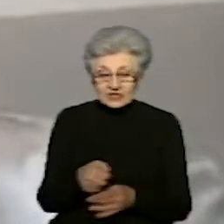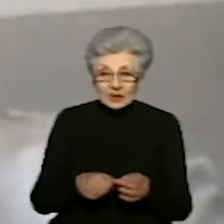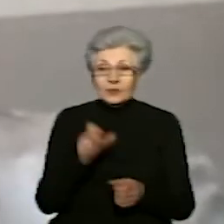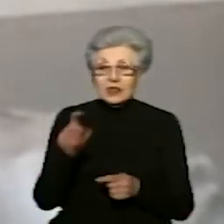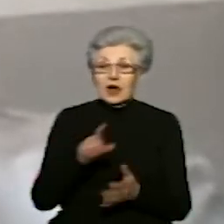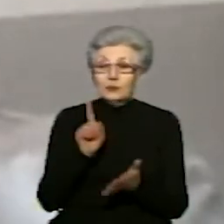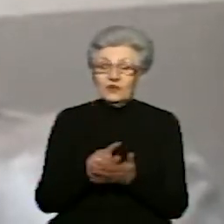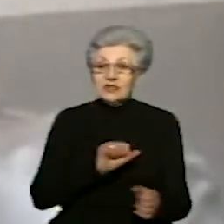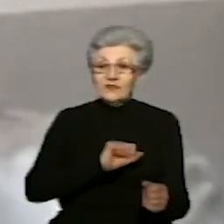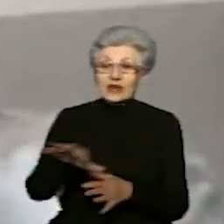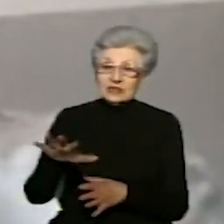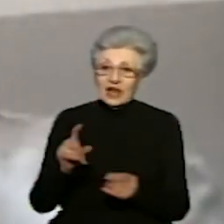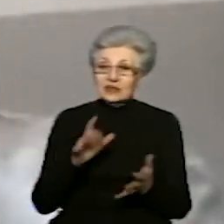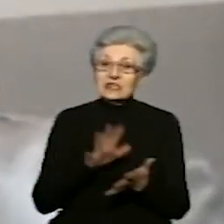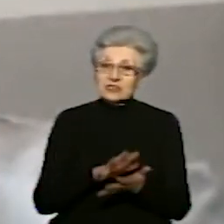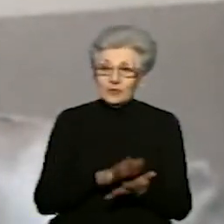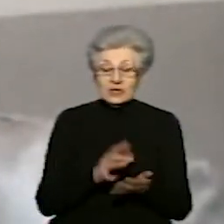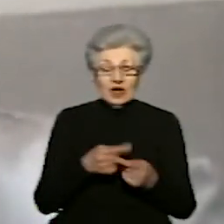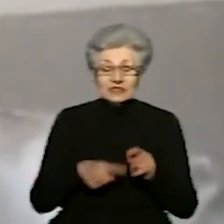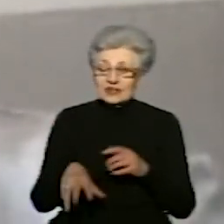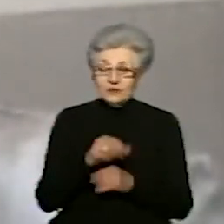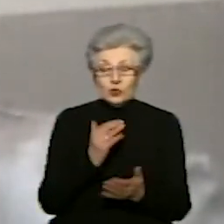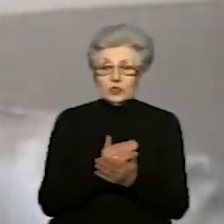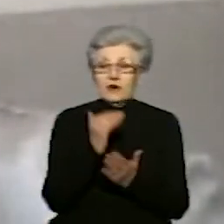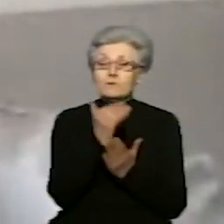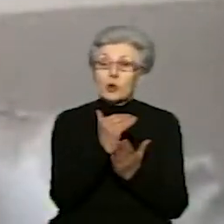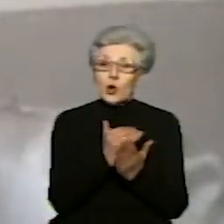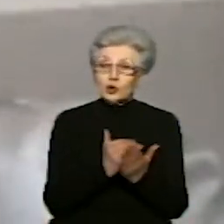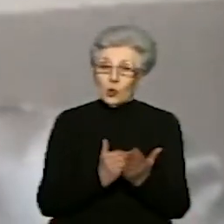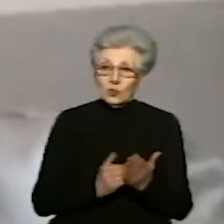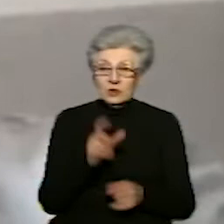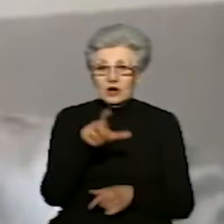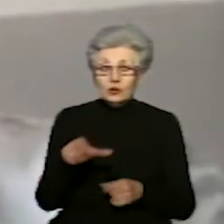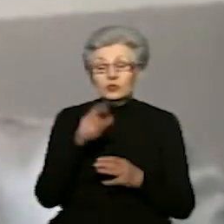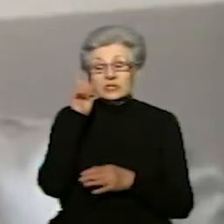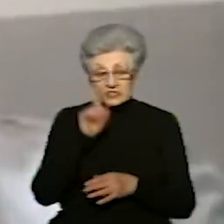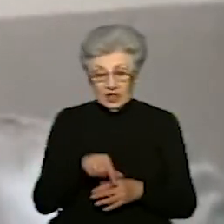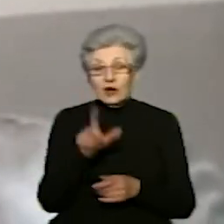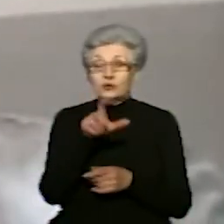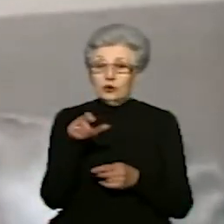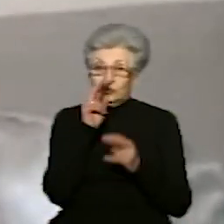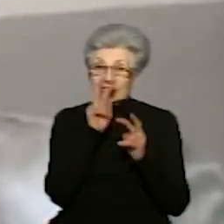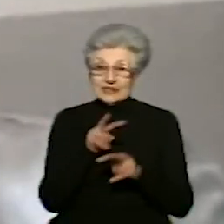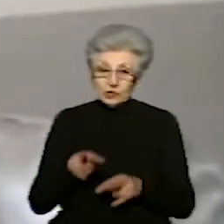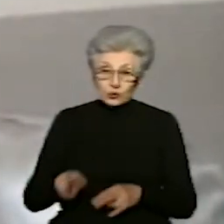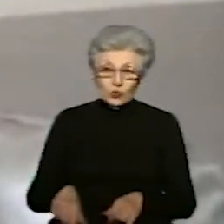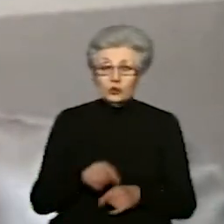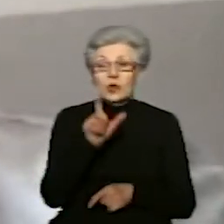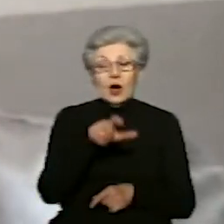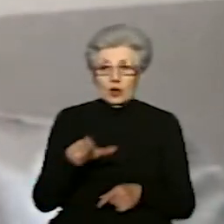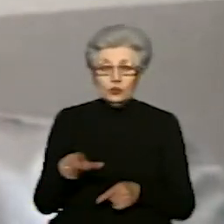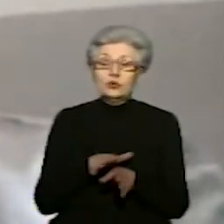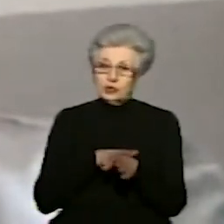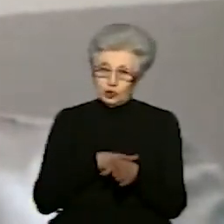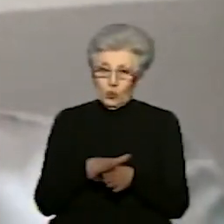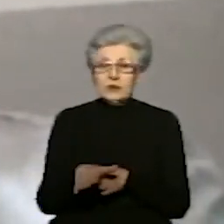сміття. Все це є протоколи, люди знають, вони це слідкують. Пацієнти досить сумлінні,